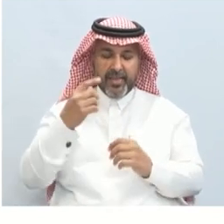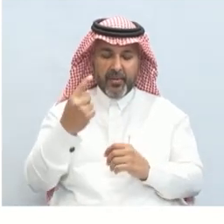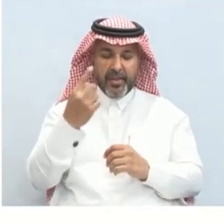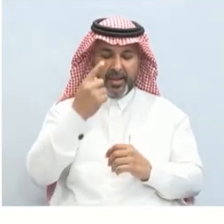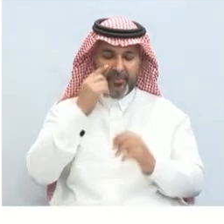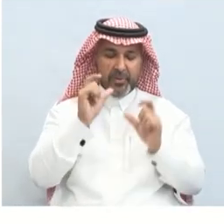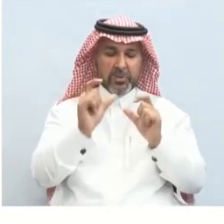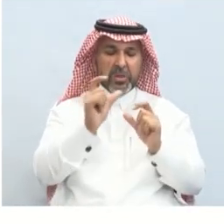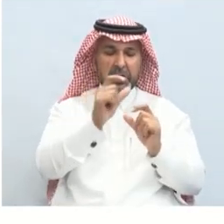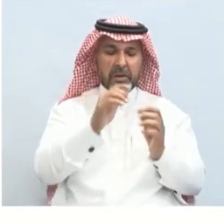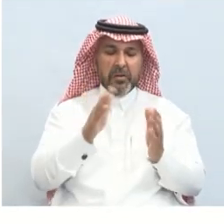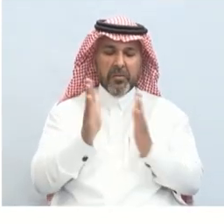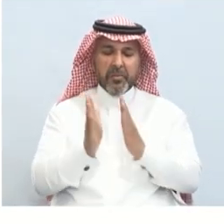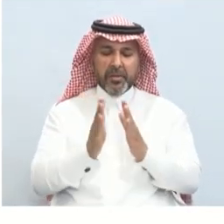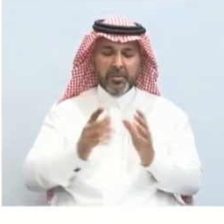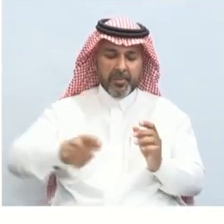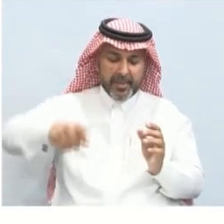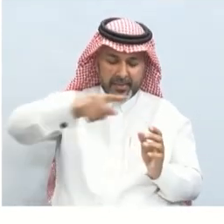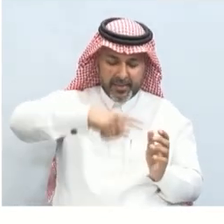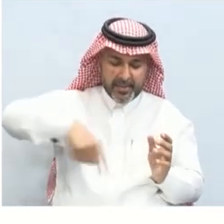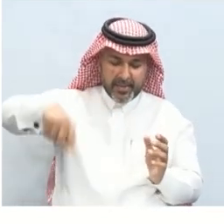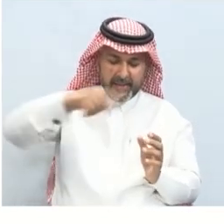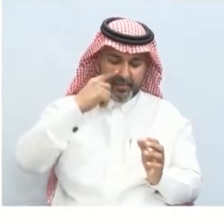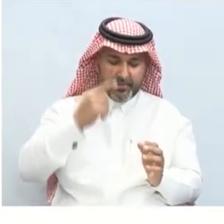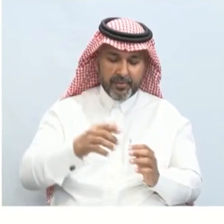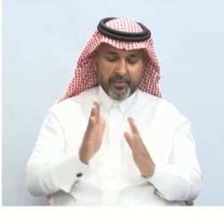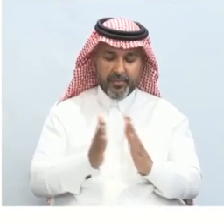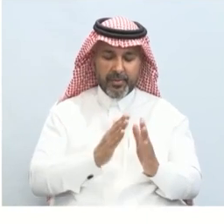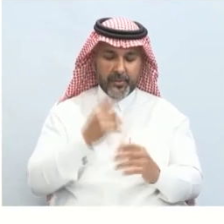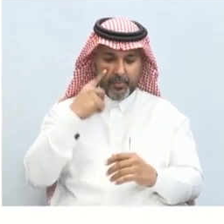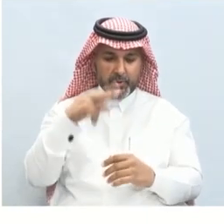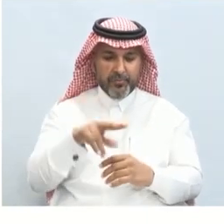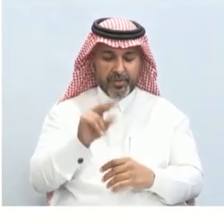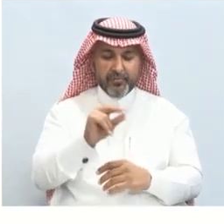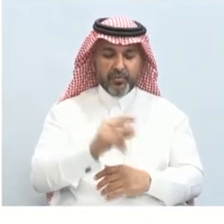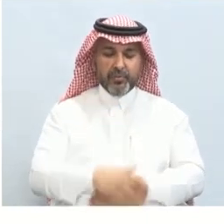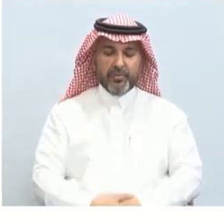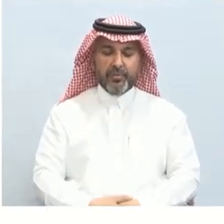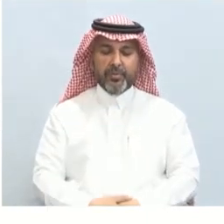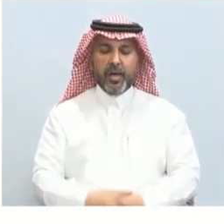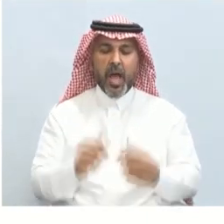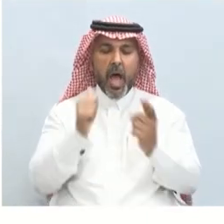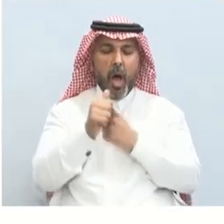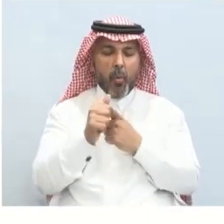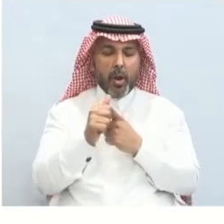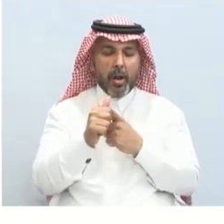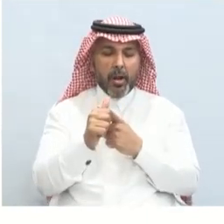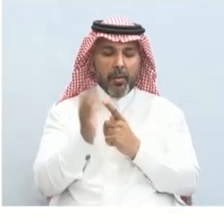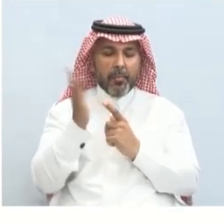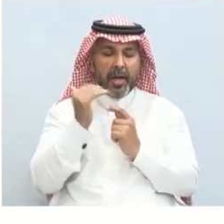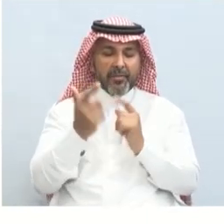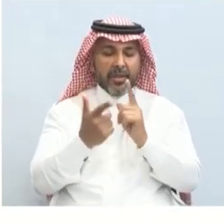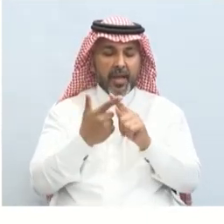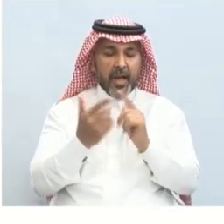رتبت عشوائيا على منضده دائريه ما احتمال ان تكون بالترتيب في الشكل المجاور طبعا ما اعطاني نقطه مرجعيه هنا اذا